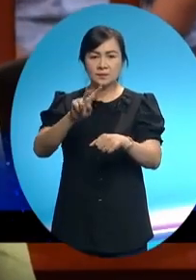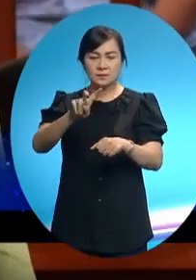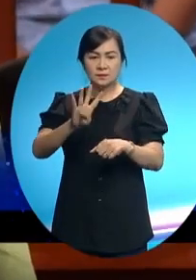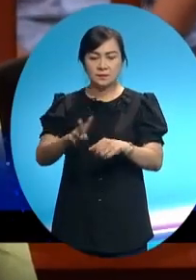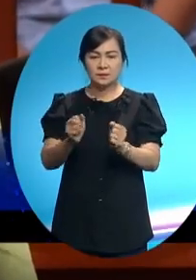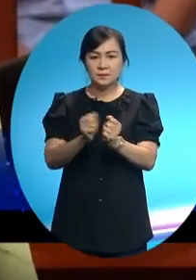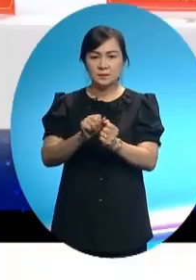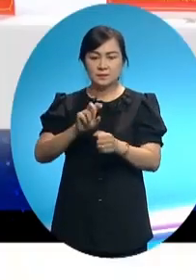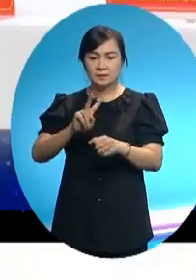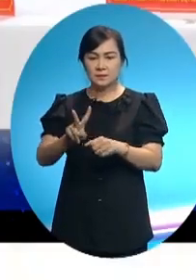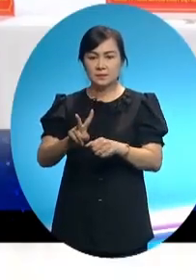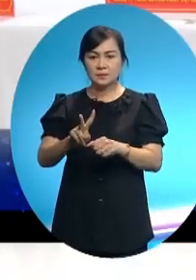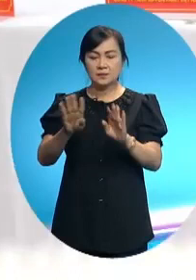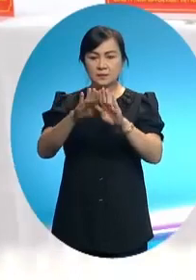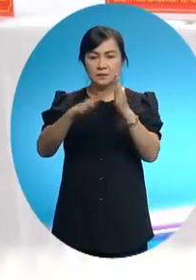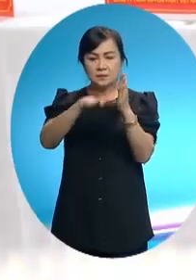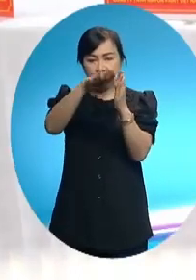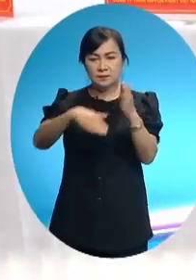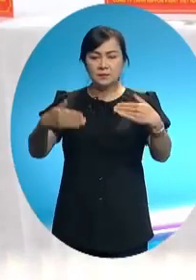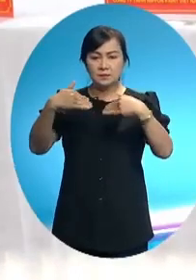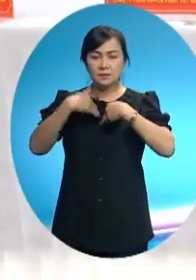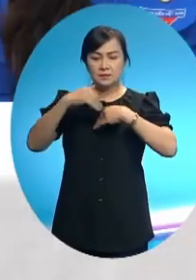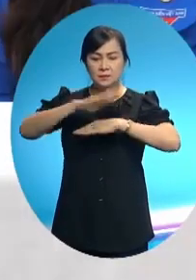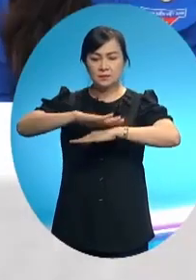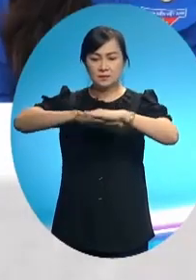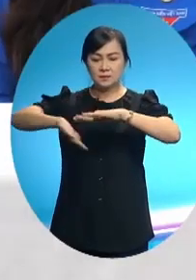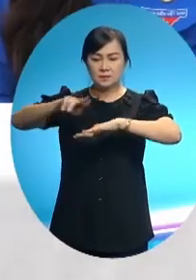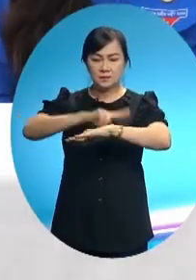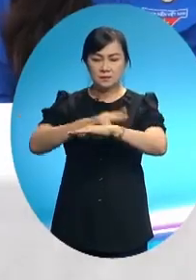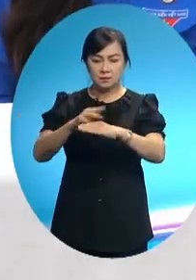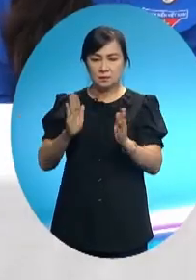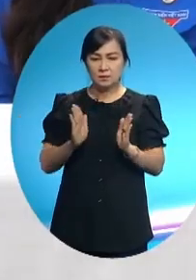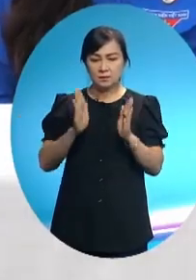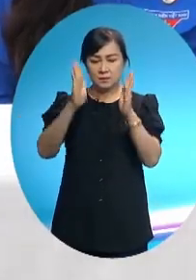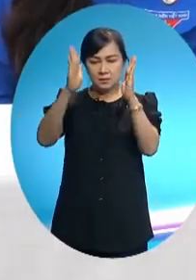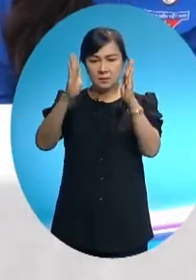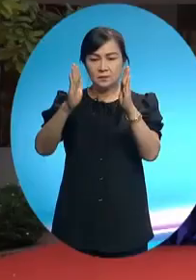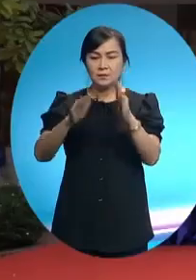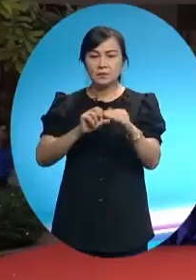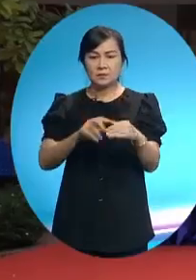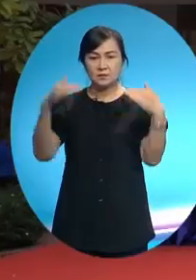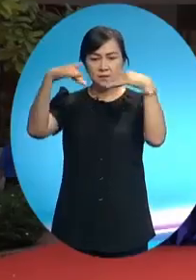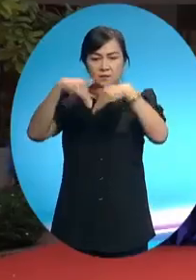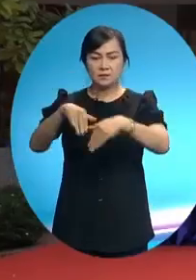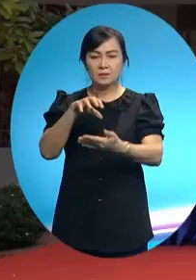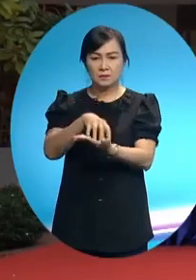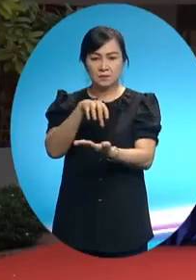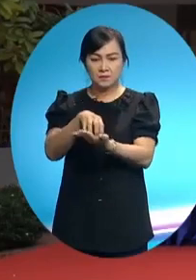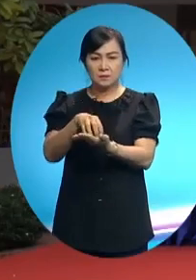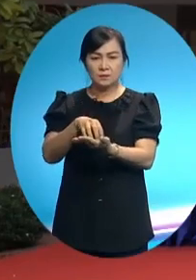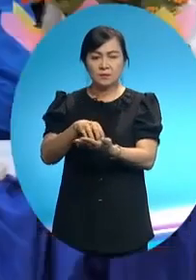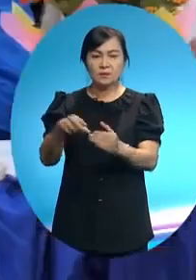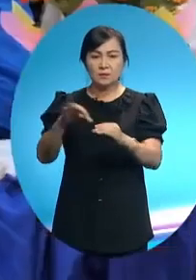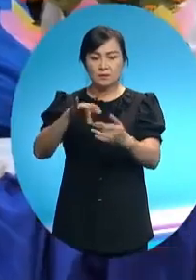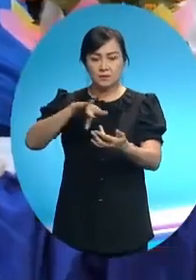2024 với các đơn vị đồng thời triển khai chương trình hưởng ứng cao điểm xây dựng văn minh đô thị tại địa bàn các đơn vị tham gia ký kết với địa phương